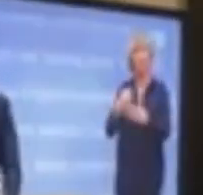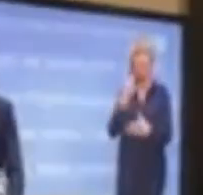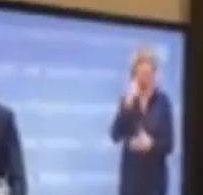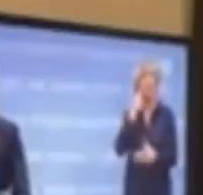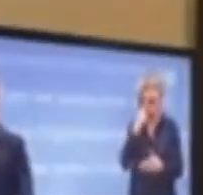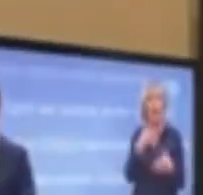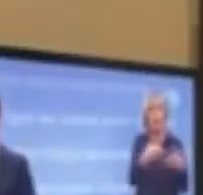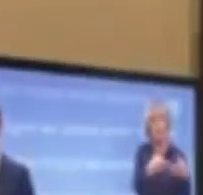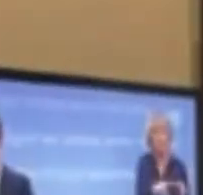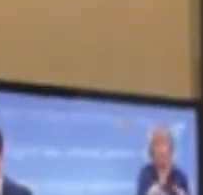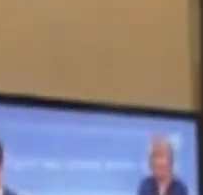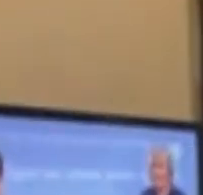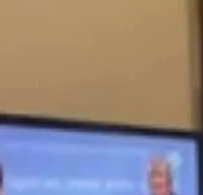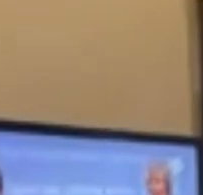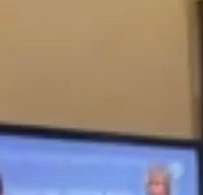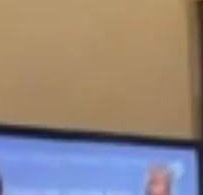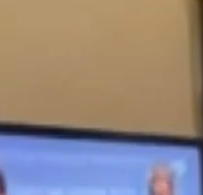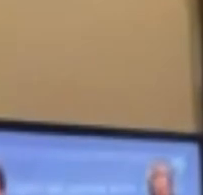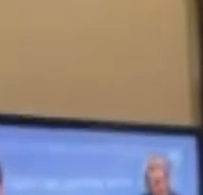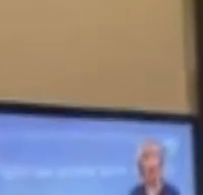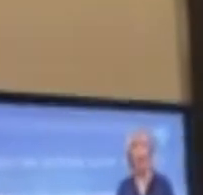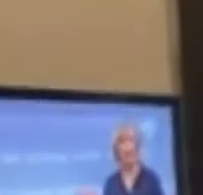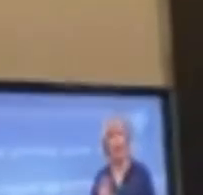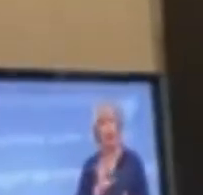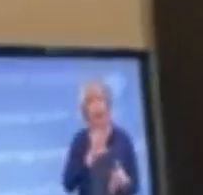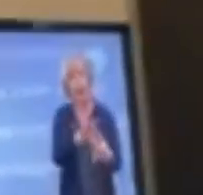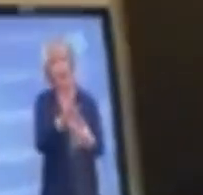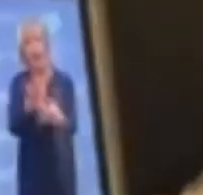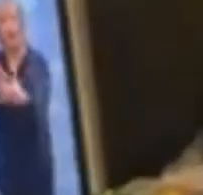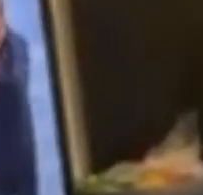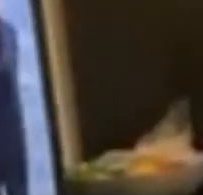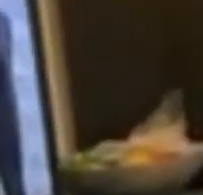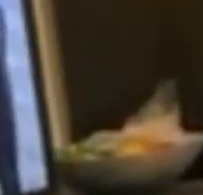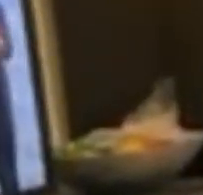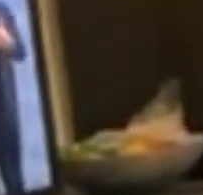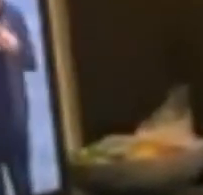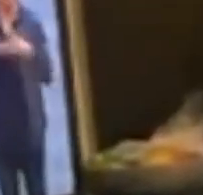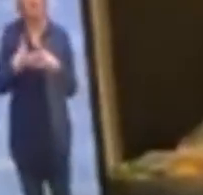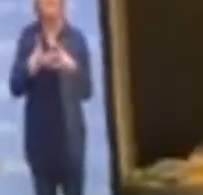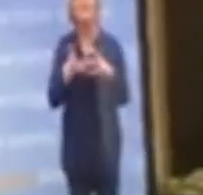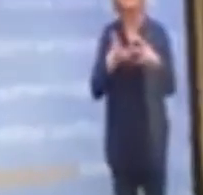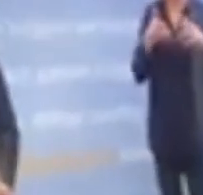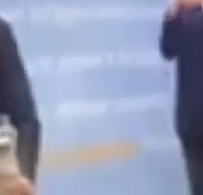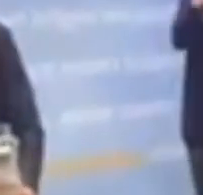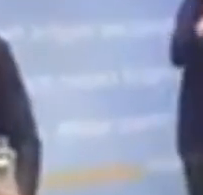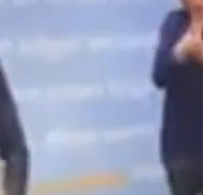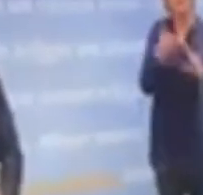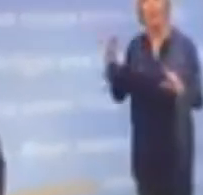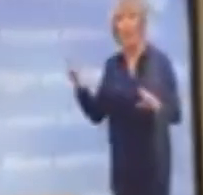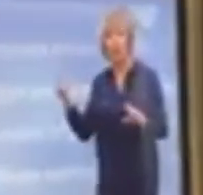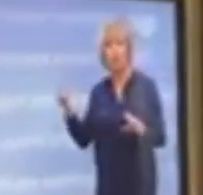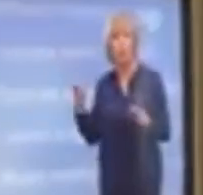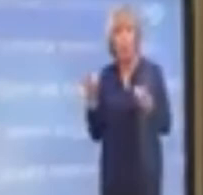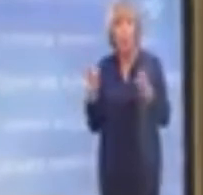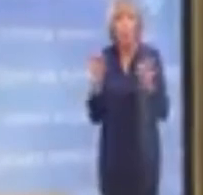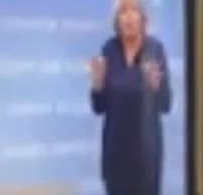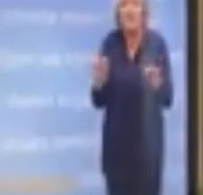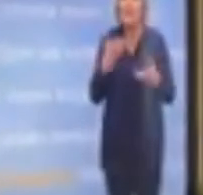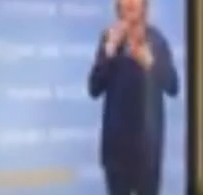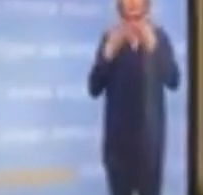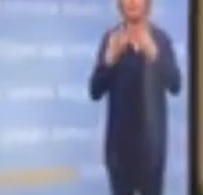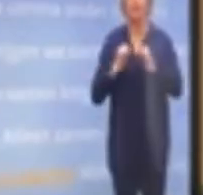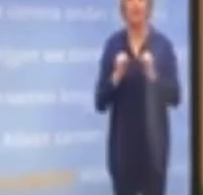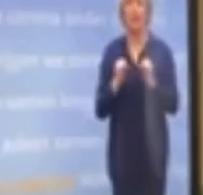met alle fracties in, of bijna alle fracties in en buiten coalitie. Ik kan hier niet precies die stand melden wat ik denk dat daar gebeurt. Ik verwacht er